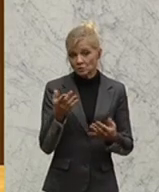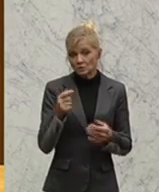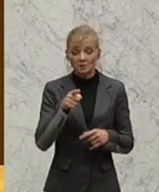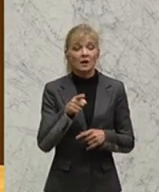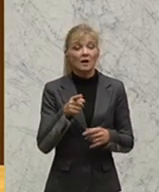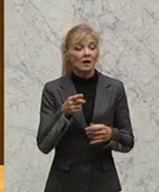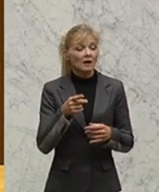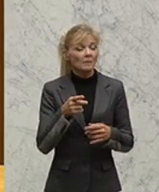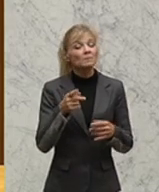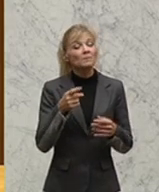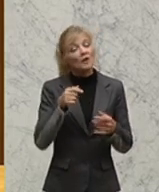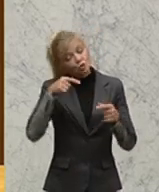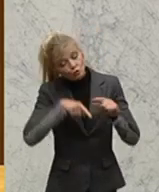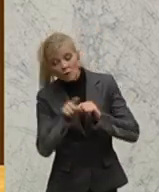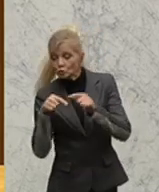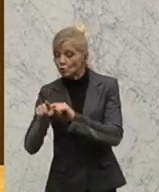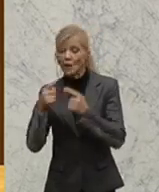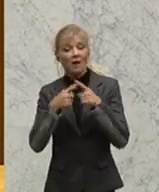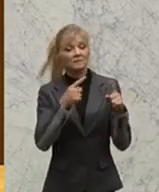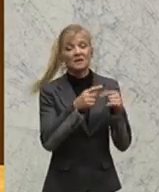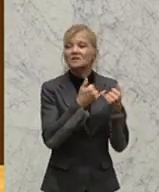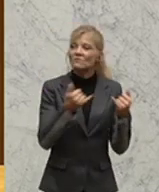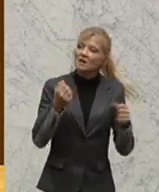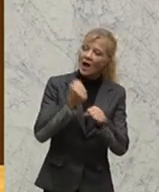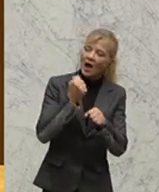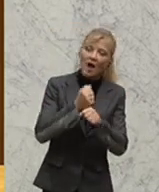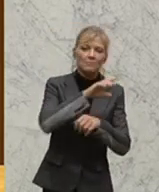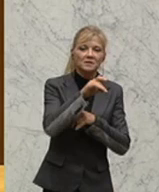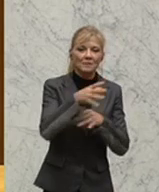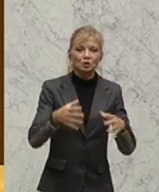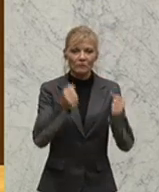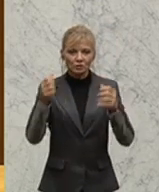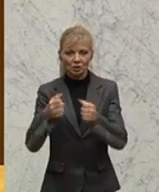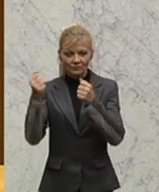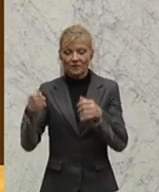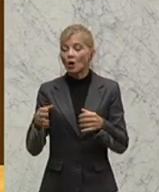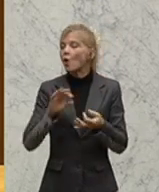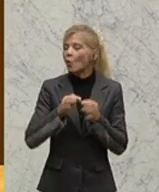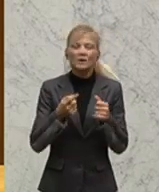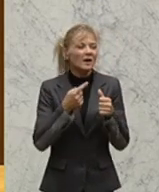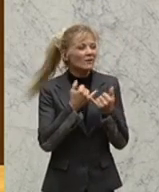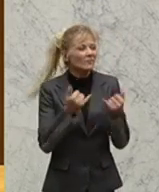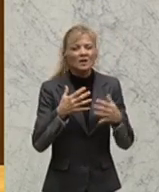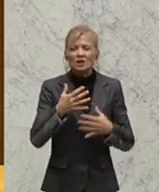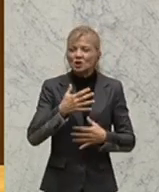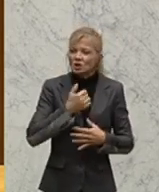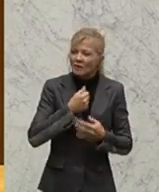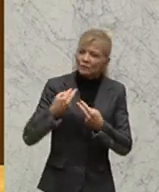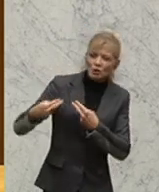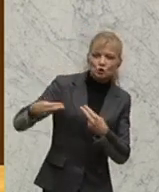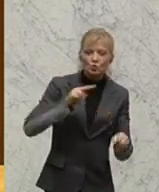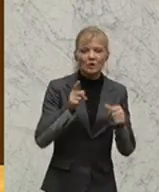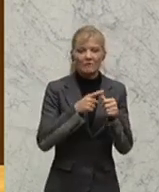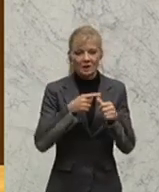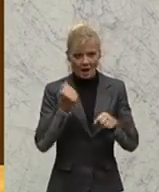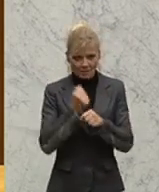anders sind, wie man denn Arbeitsplätze schafft oder wie man, wenn man in Arbeitslosigkeit gerät, am besten wieder da herauskommt, das ist auch klar. Und